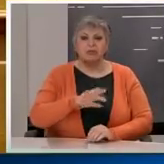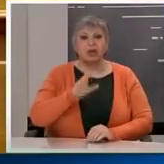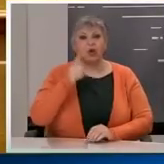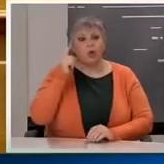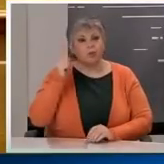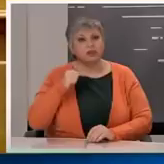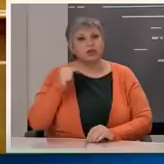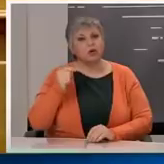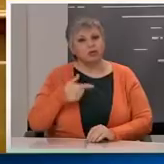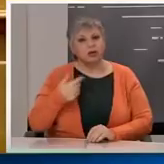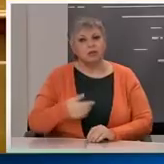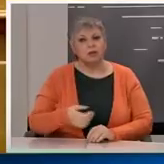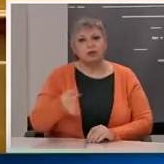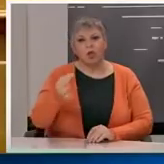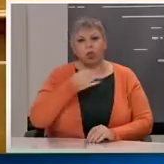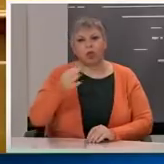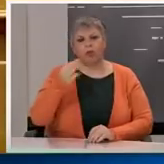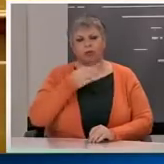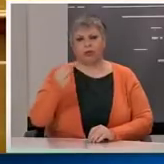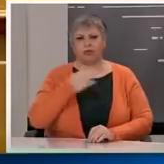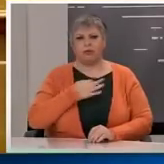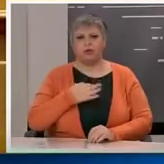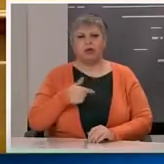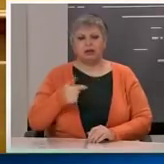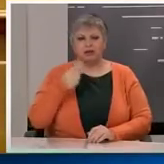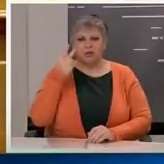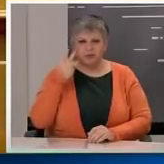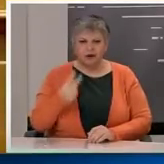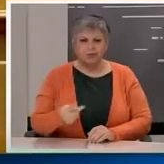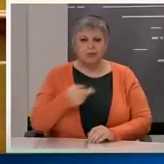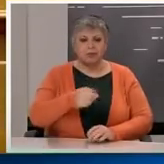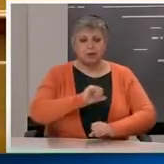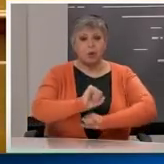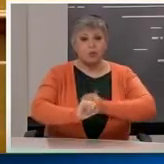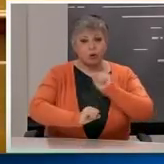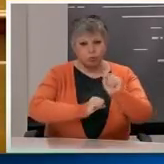αγαπητοί συνάδελφοι της Νέας Δημοκρατίας, με ισχυρό και παταγώδη τρόπο αυτή η προσπάθειά σας.